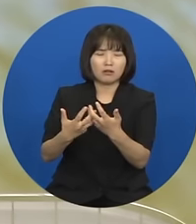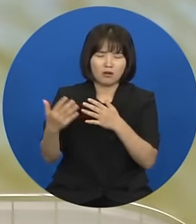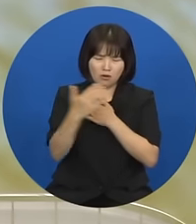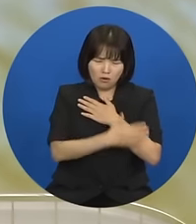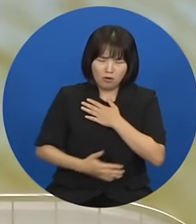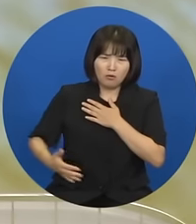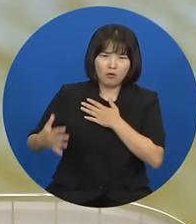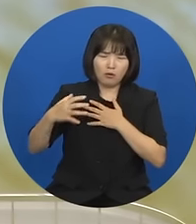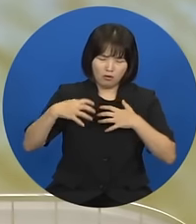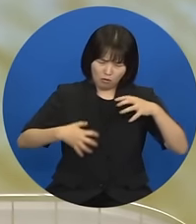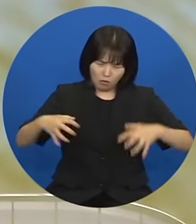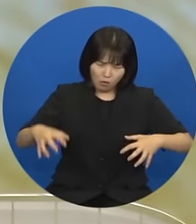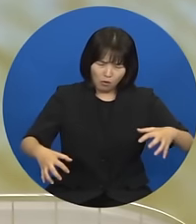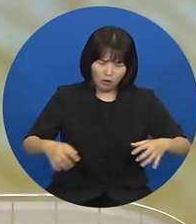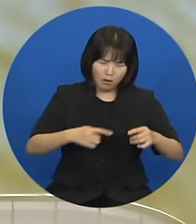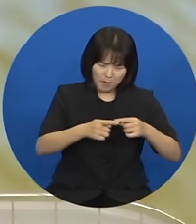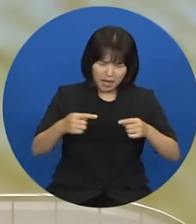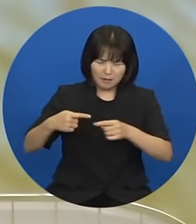곳곳이 골절되었어요.